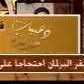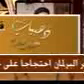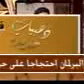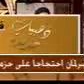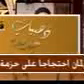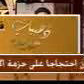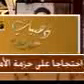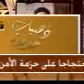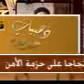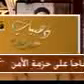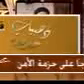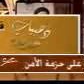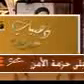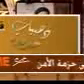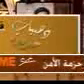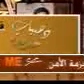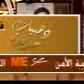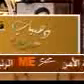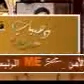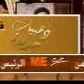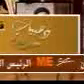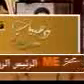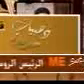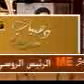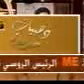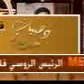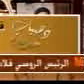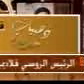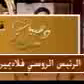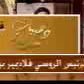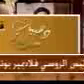نأتي في البرية خبزا بهذا المقدار؟